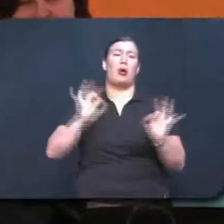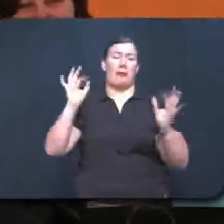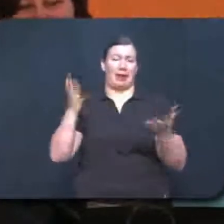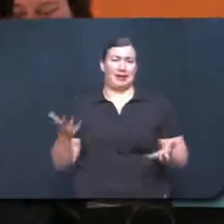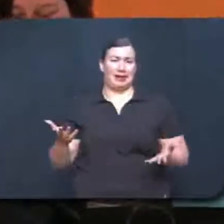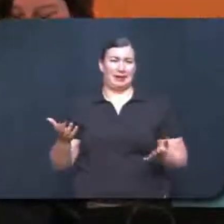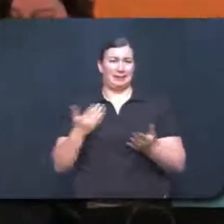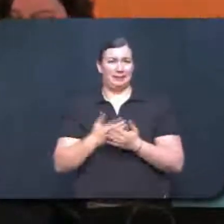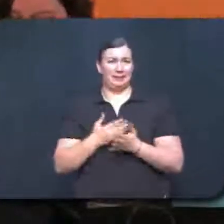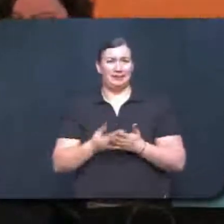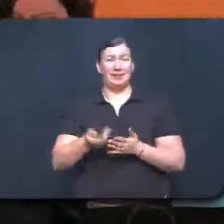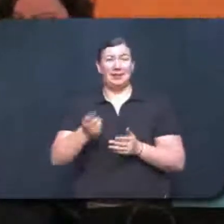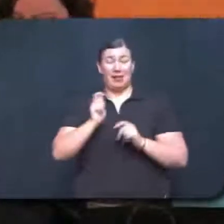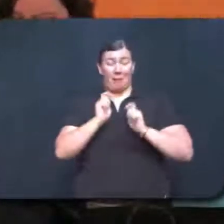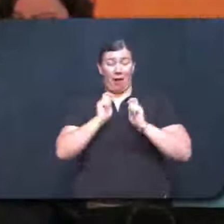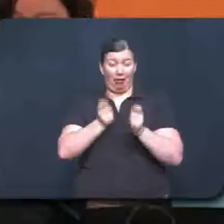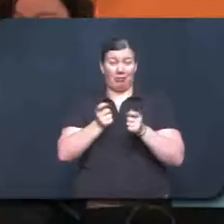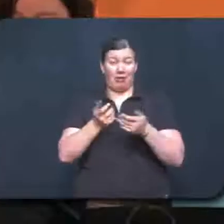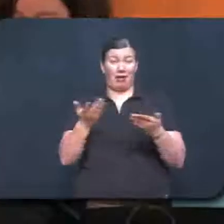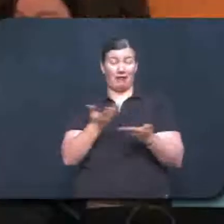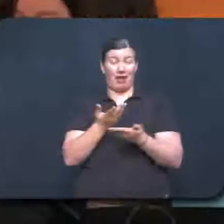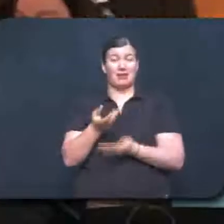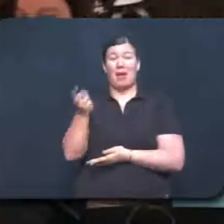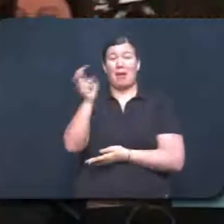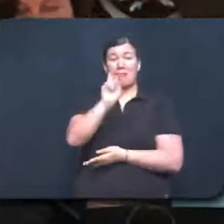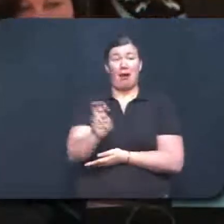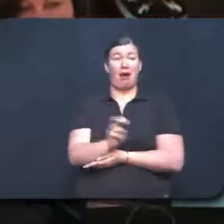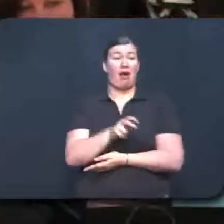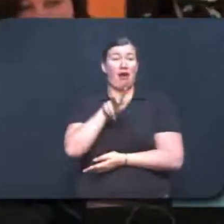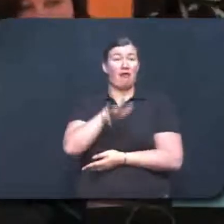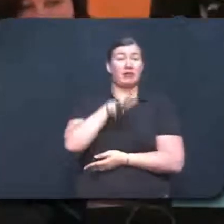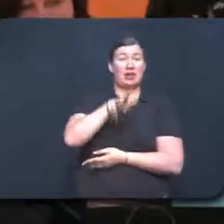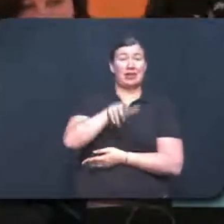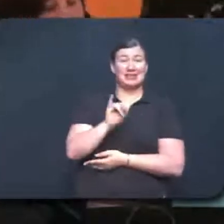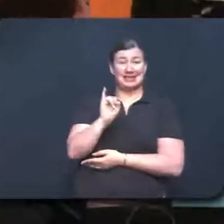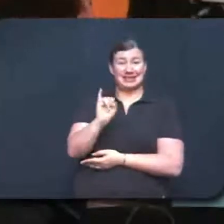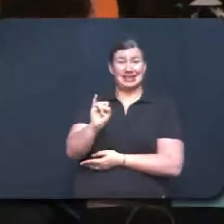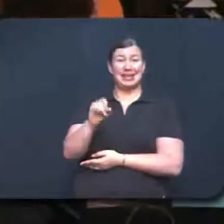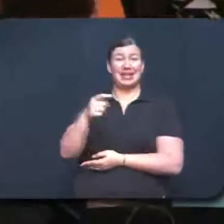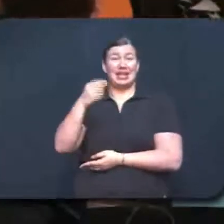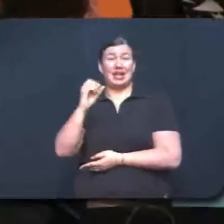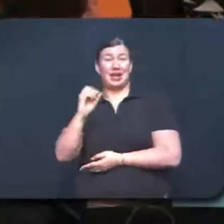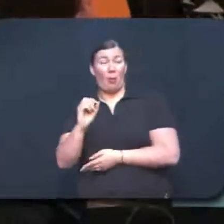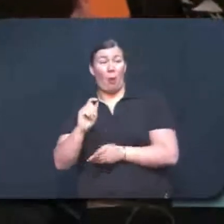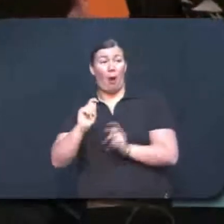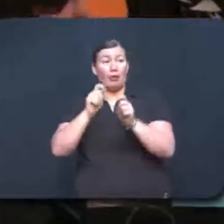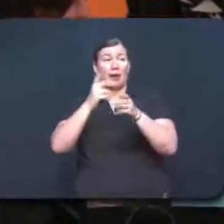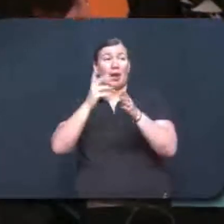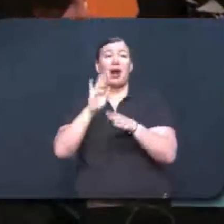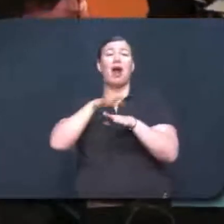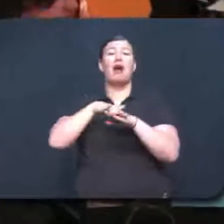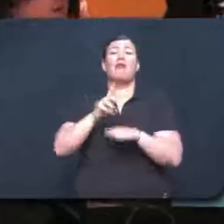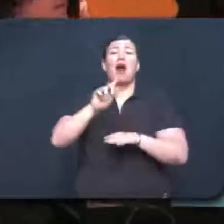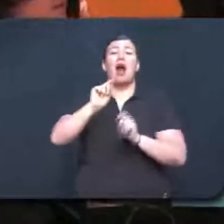hiermit beantrage ich das in den Paragraphen 13i GO-Antrag auf Alternativantrag